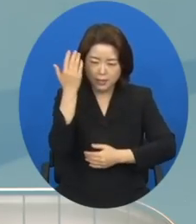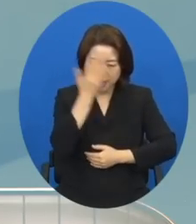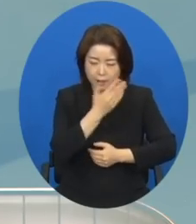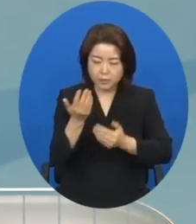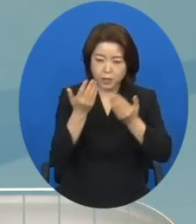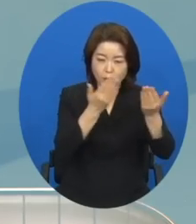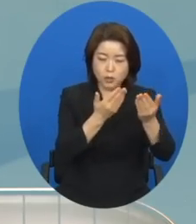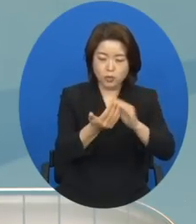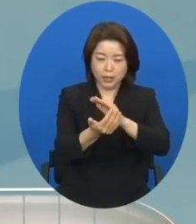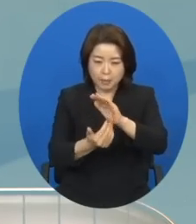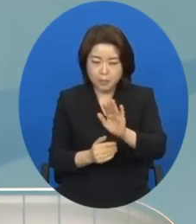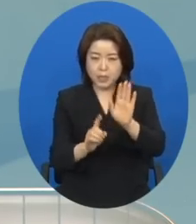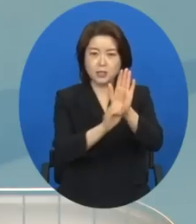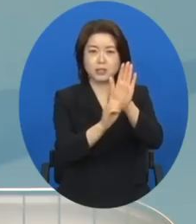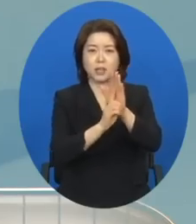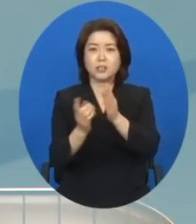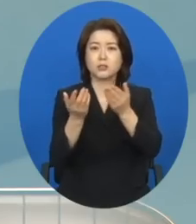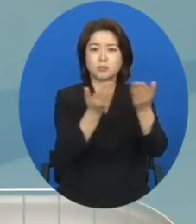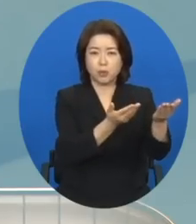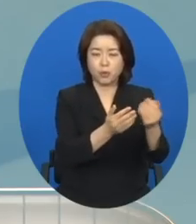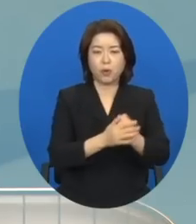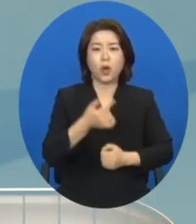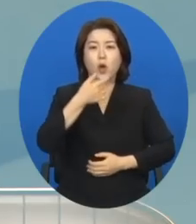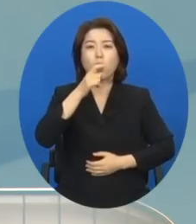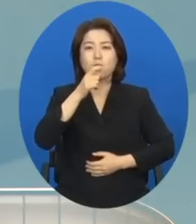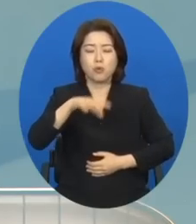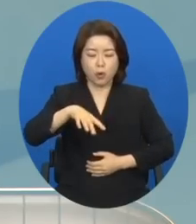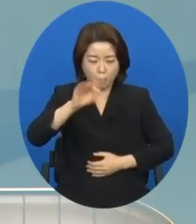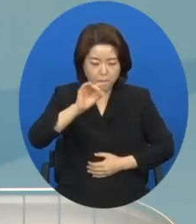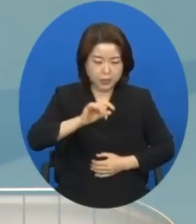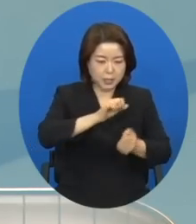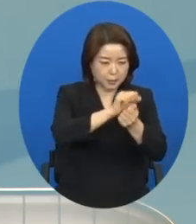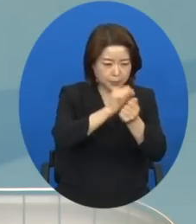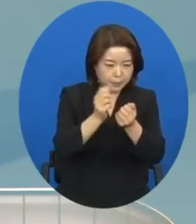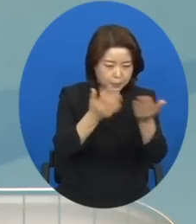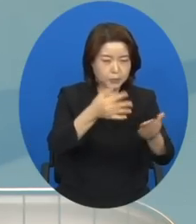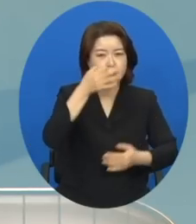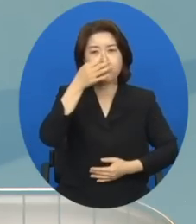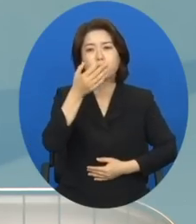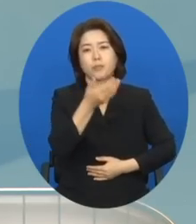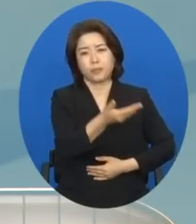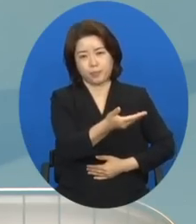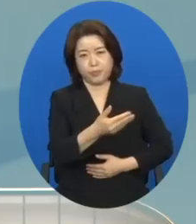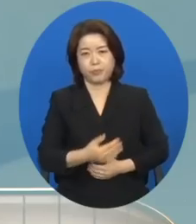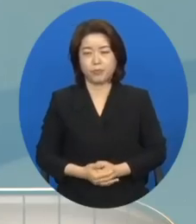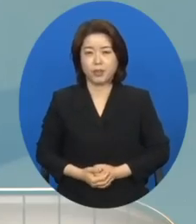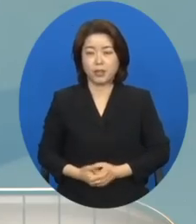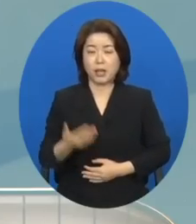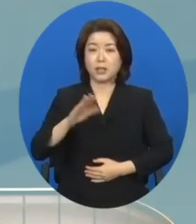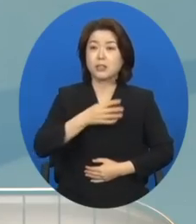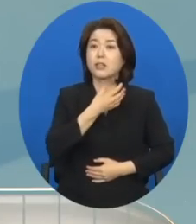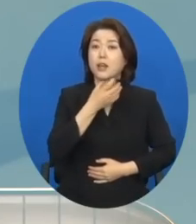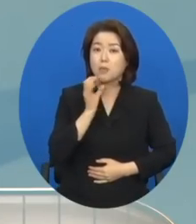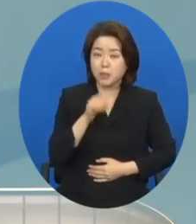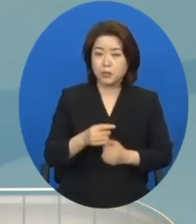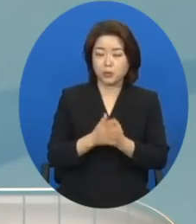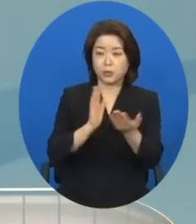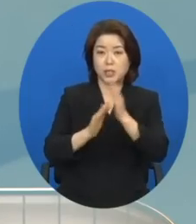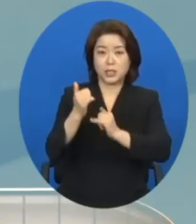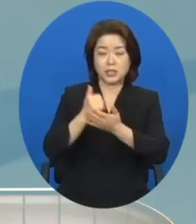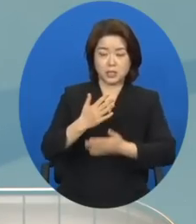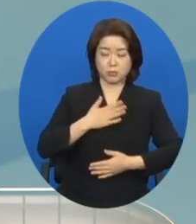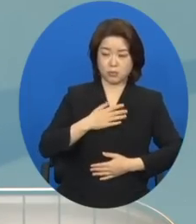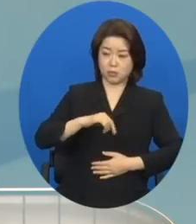상징적으로 보여주시기 위해서 물로 발을 씻어주는 것을 보여주신 것이죠. 그런데 베드로는 이 예수님이 자신의